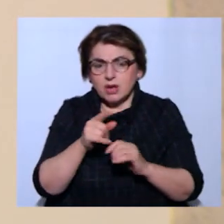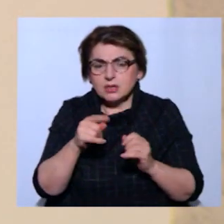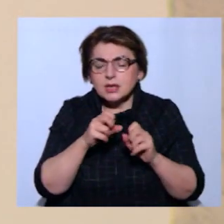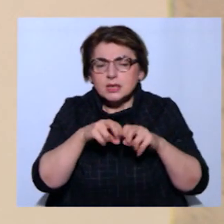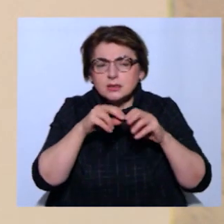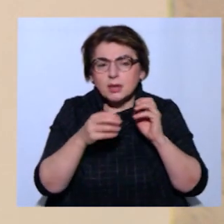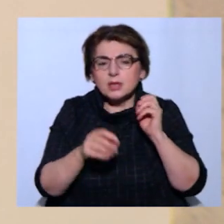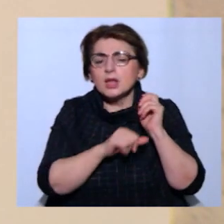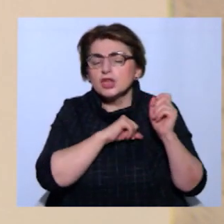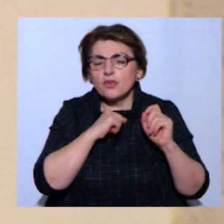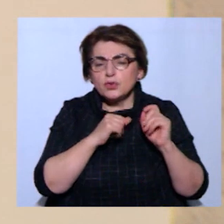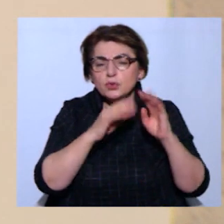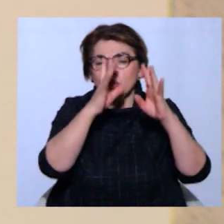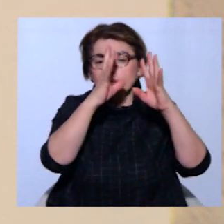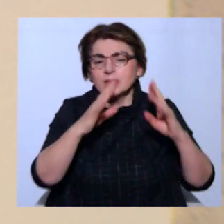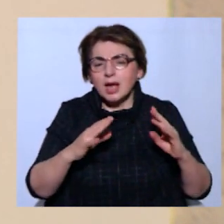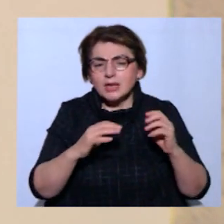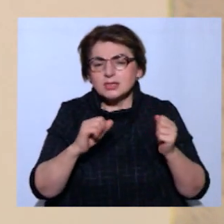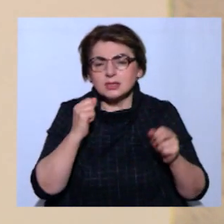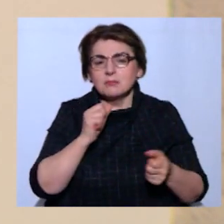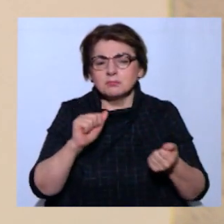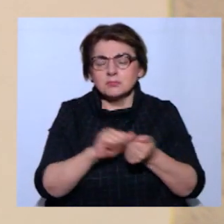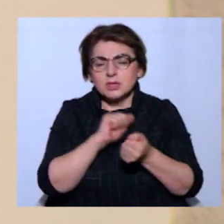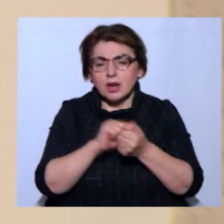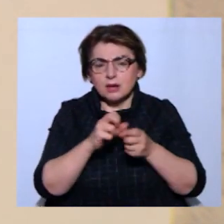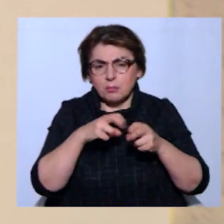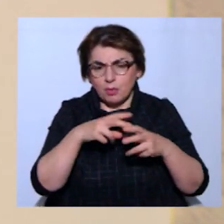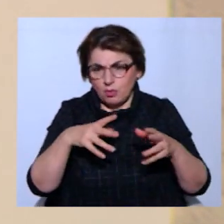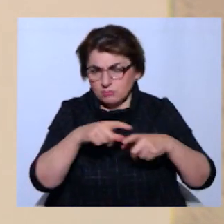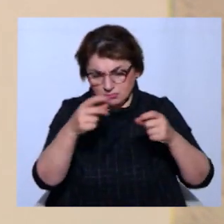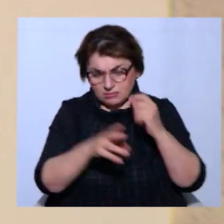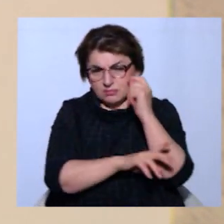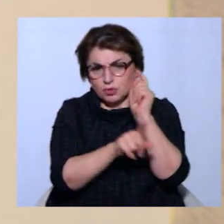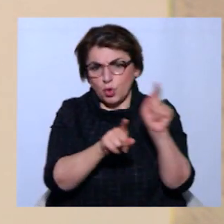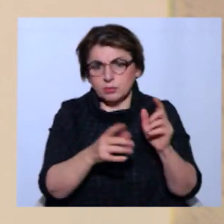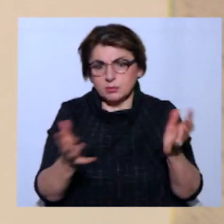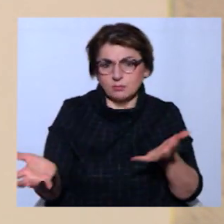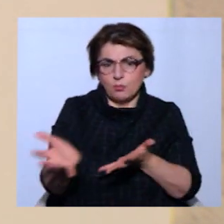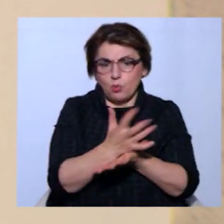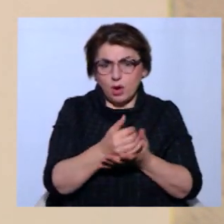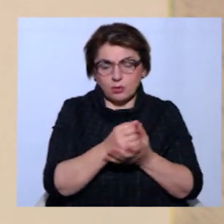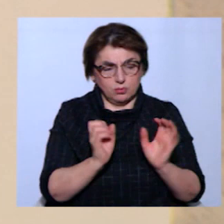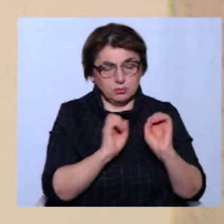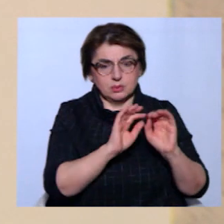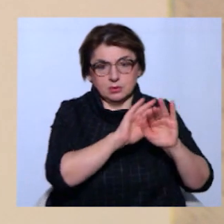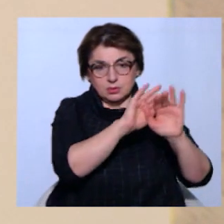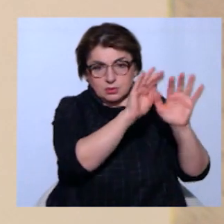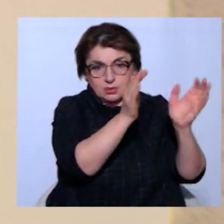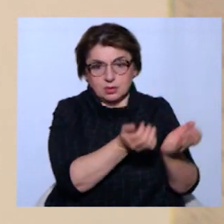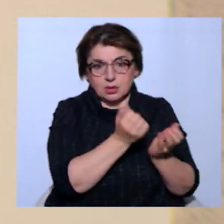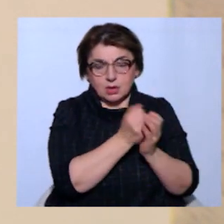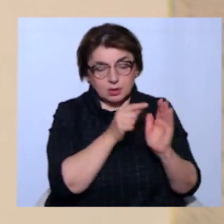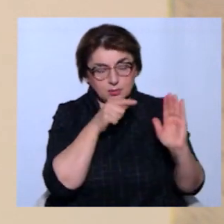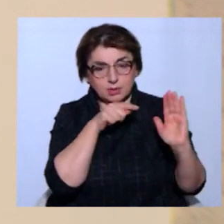ნაცვის ხმელი ტოტებითა და ხავსით მოიწყობს კარგად ბუნაგს და იძინებს ამ ბუნაგში. და ეს ცხიმი